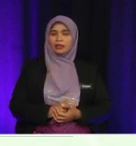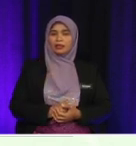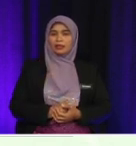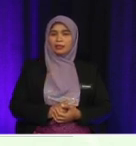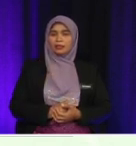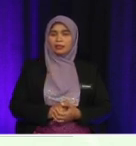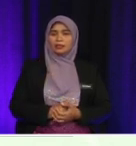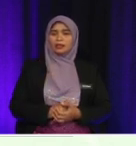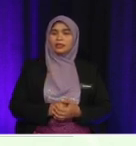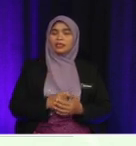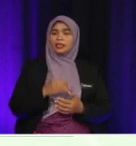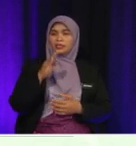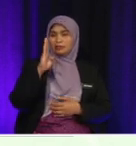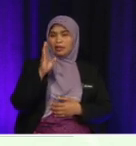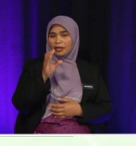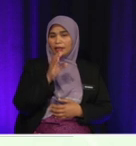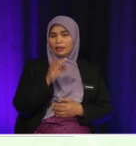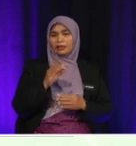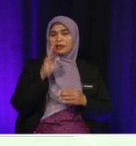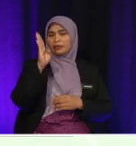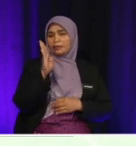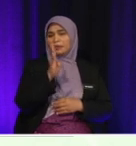khqakum Inna